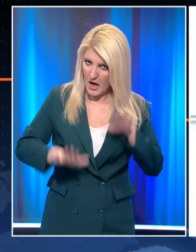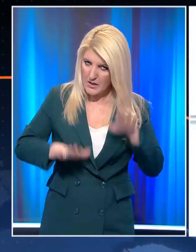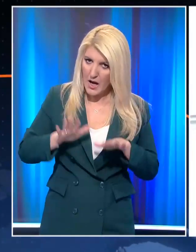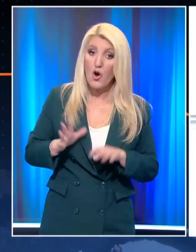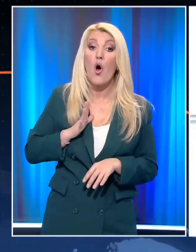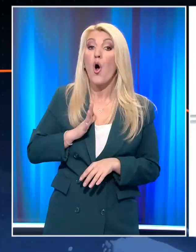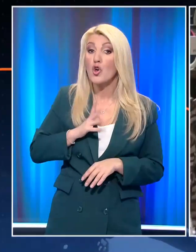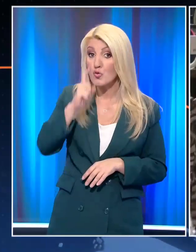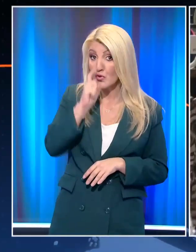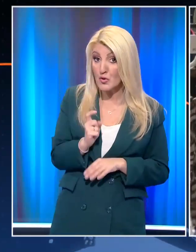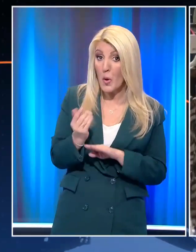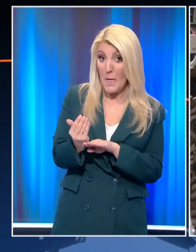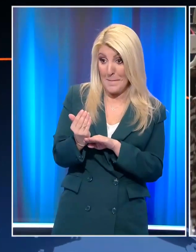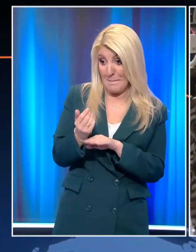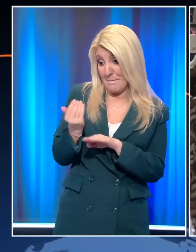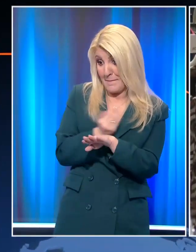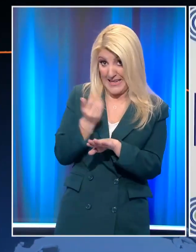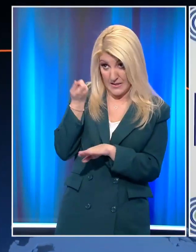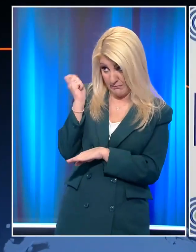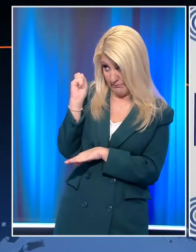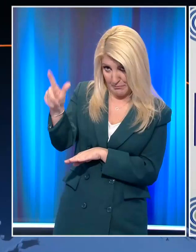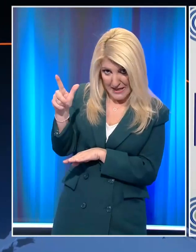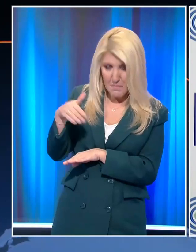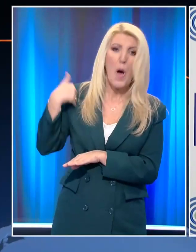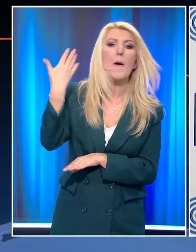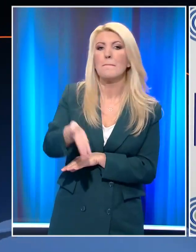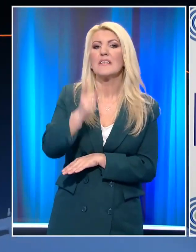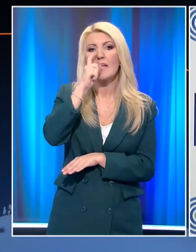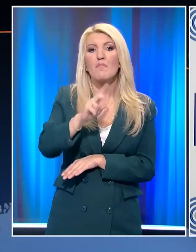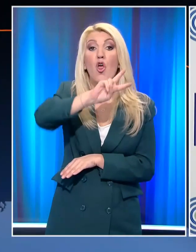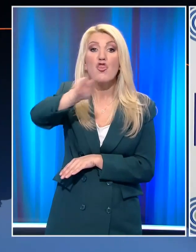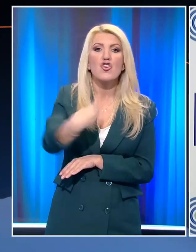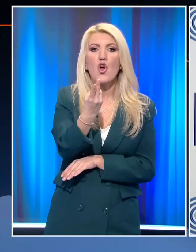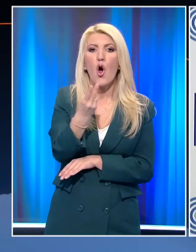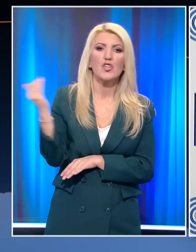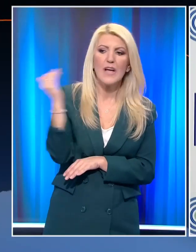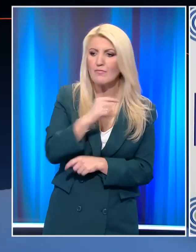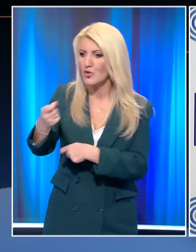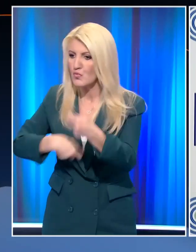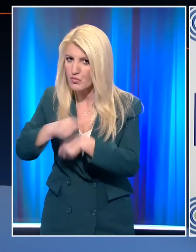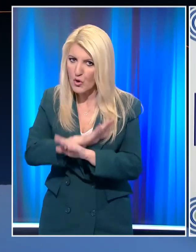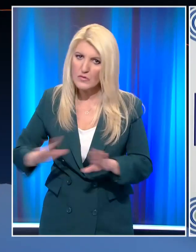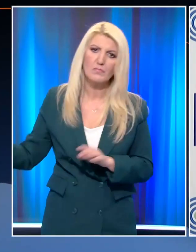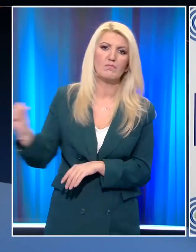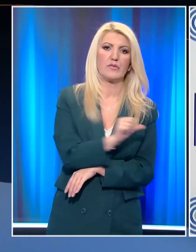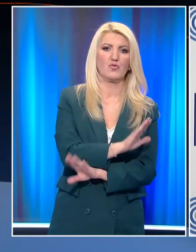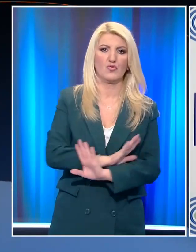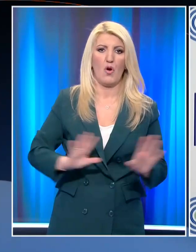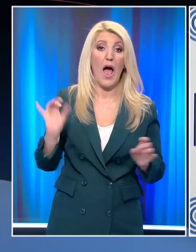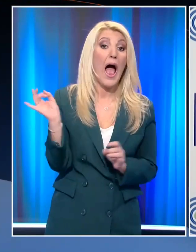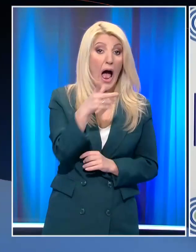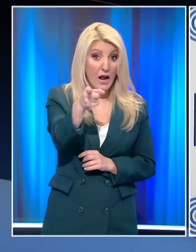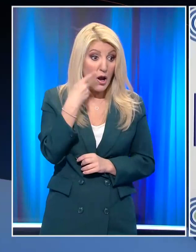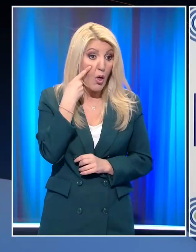τους για να κάνουν τις αγορές τους μετά την αποστολή SMS. Εάν παρελπίδα κάπου υπάρχει συνωστισμός, σίγουρα θα επέμβουμε για να προσπαθήσουμε